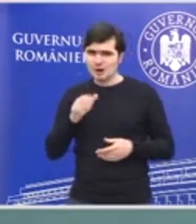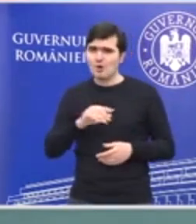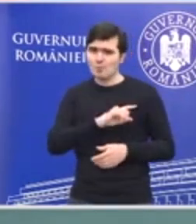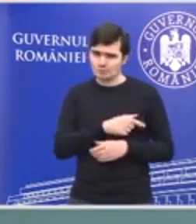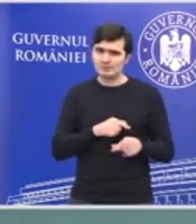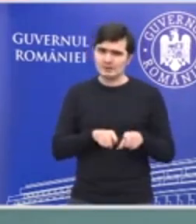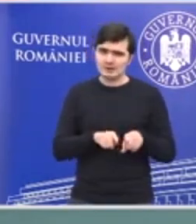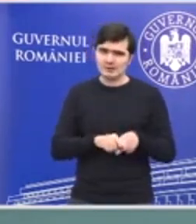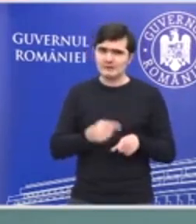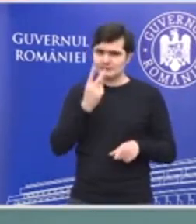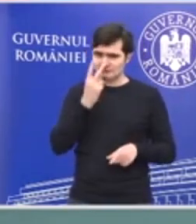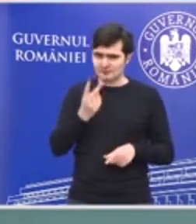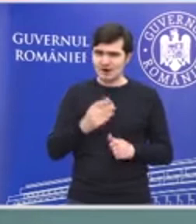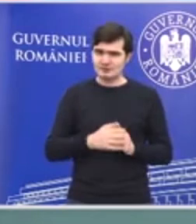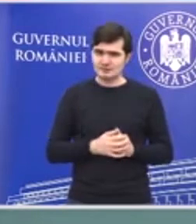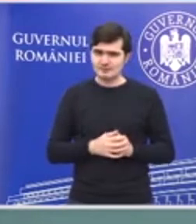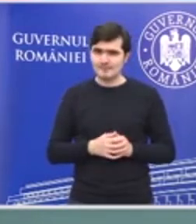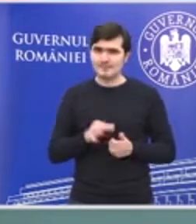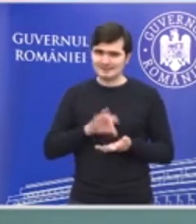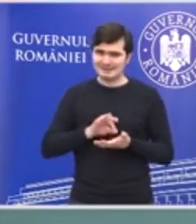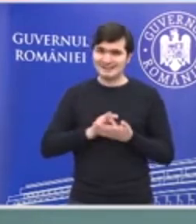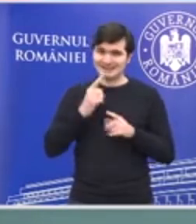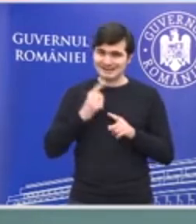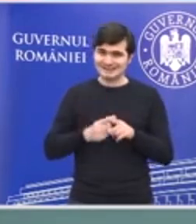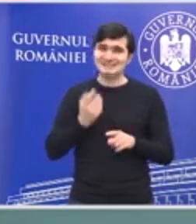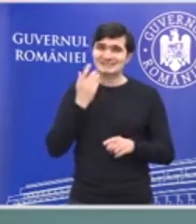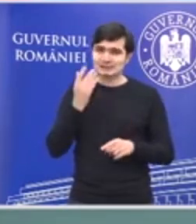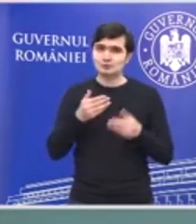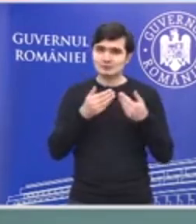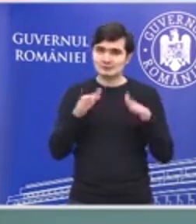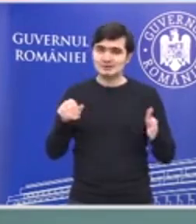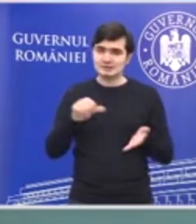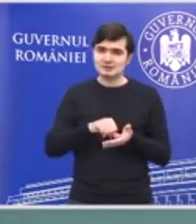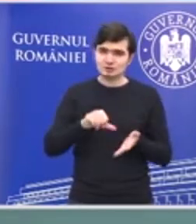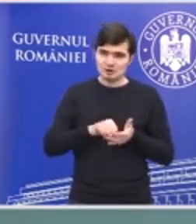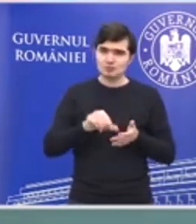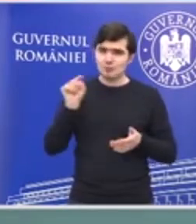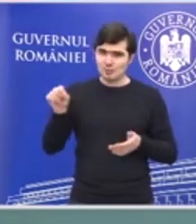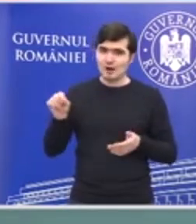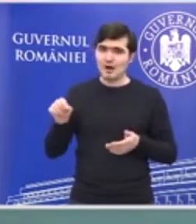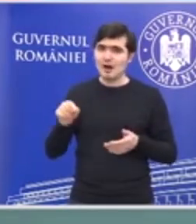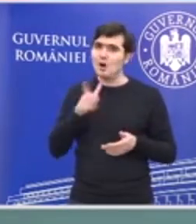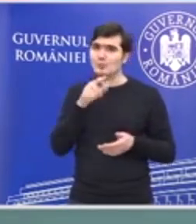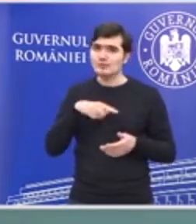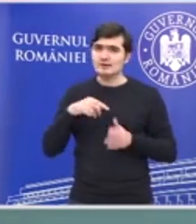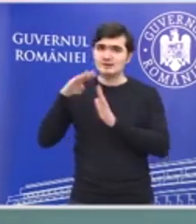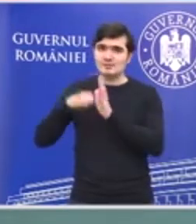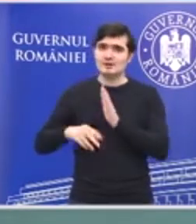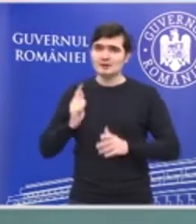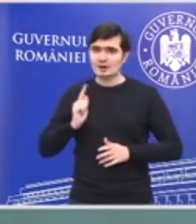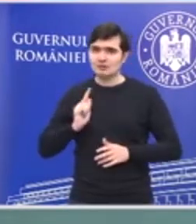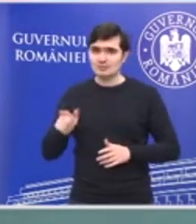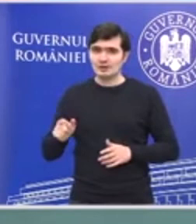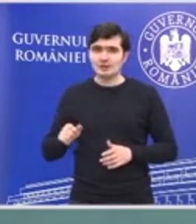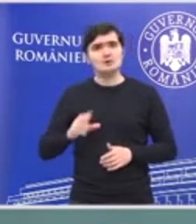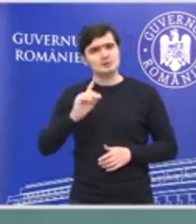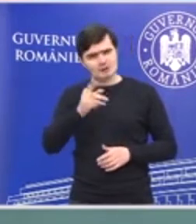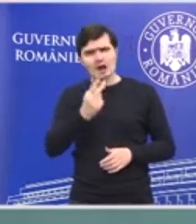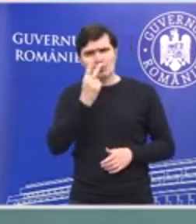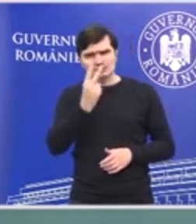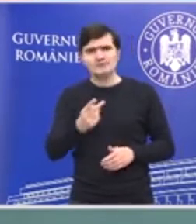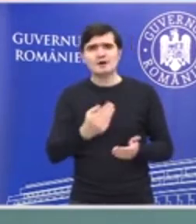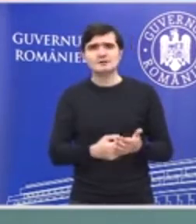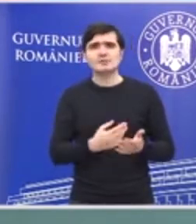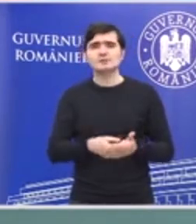vedea data exactă la care se va deschide centrul pe a cărei listă de așteptare se află? Da, pentru că din